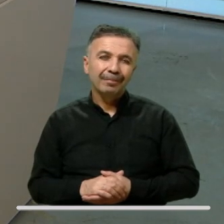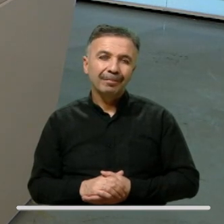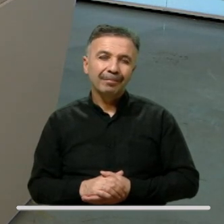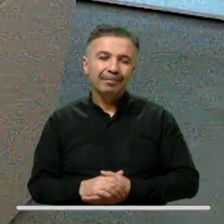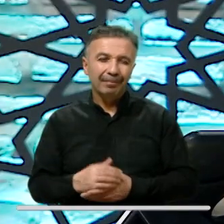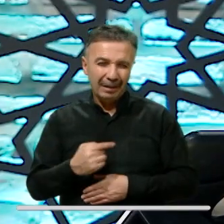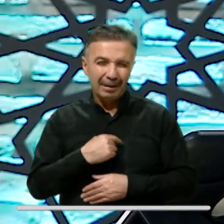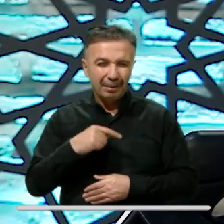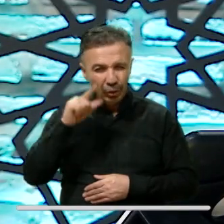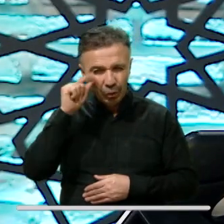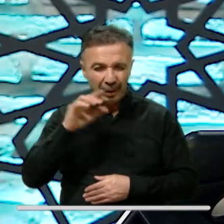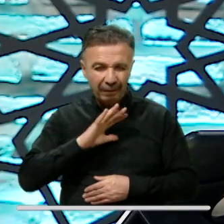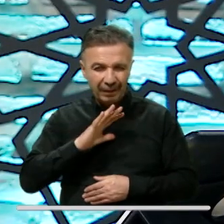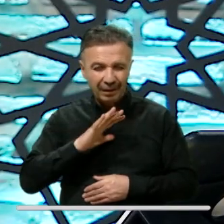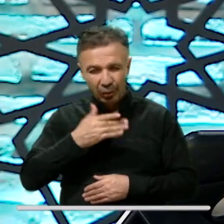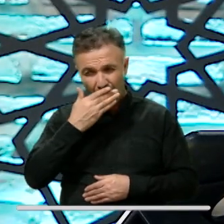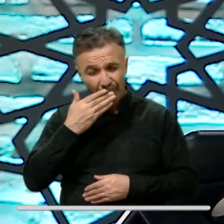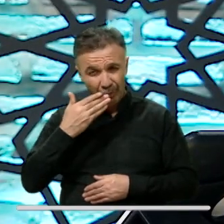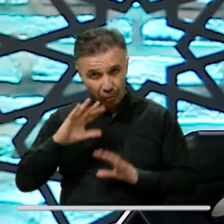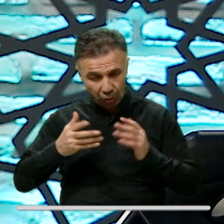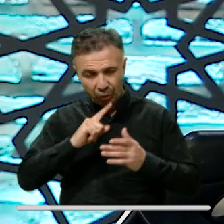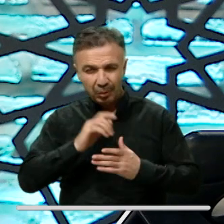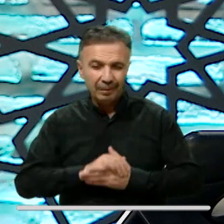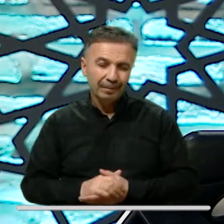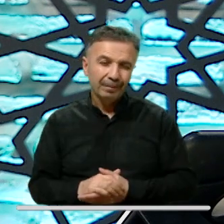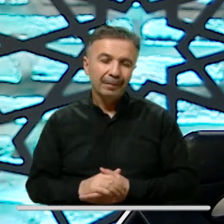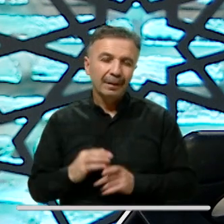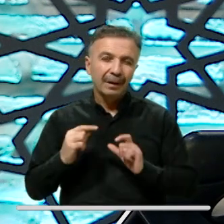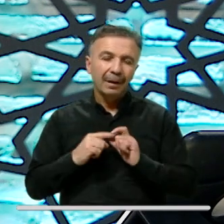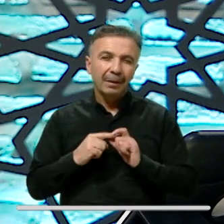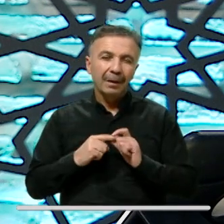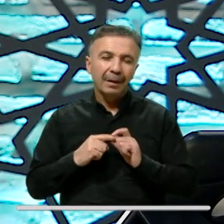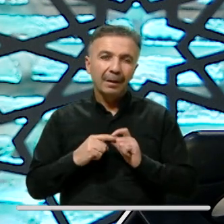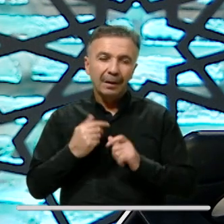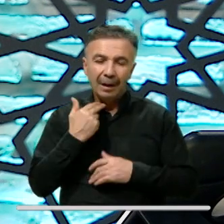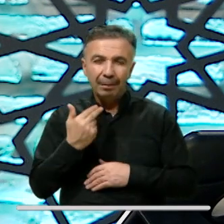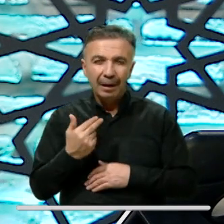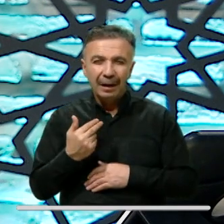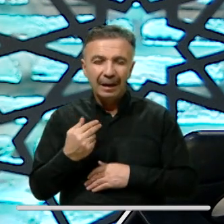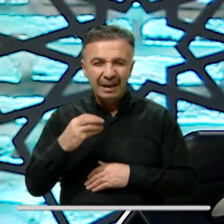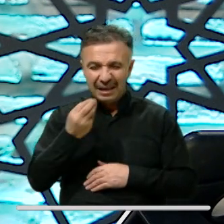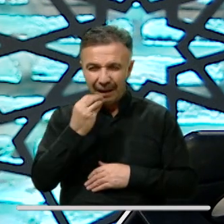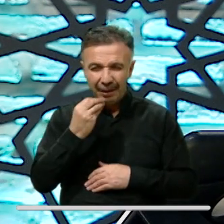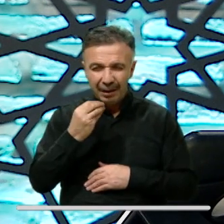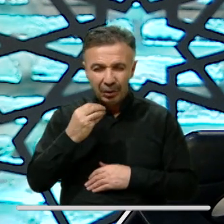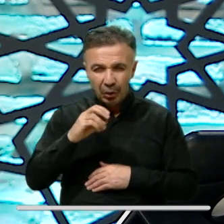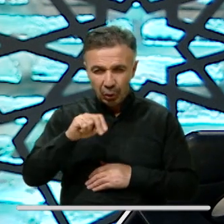var. Orucun zararı gördüm acaba o zamanlar. Peki Emine abla, hani bu yemeğin tuzuna baktığınız